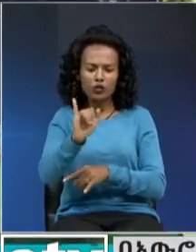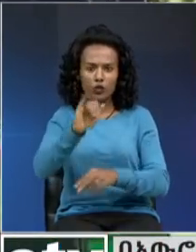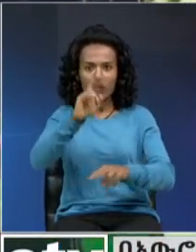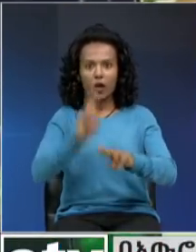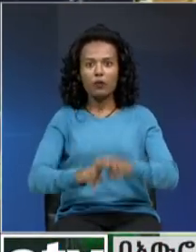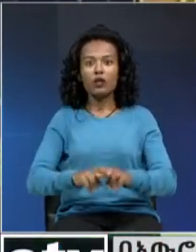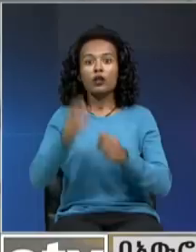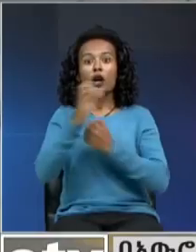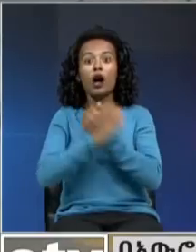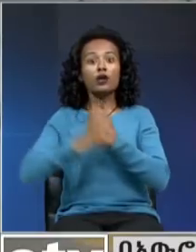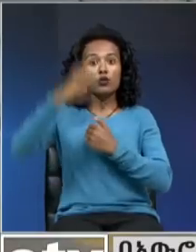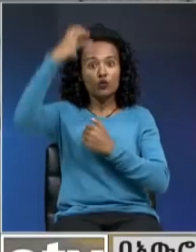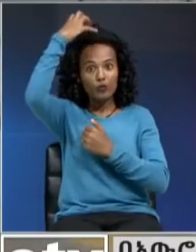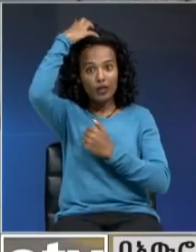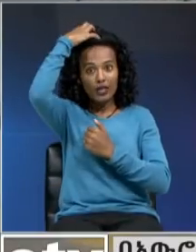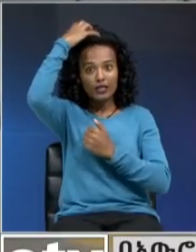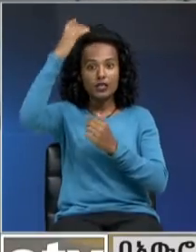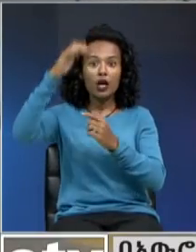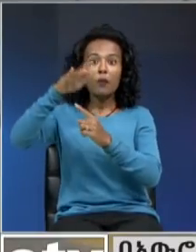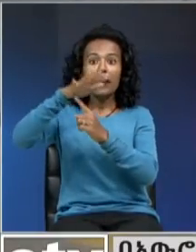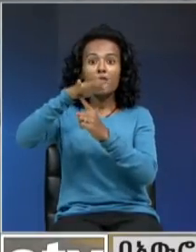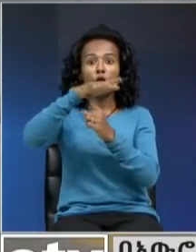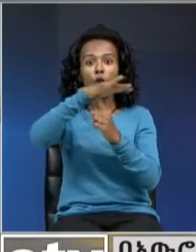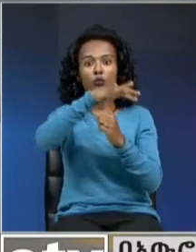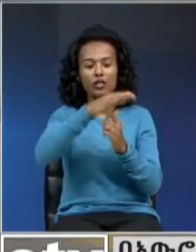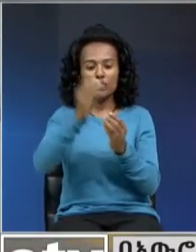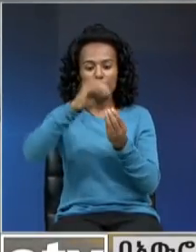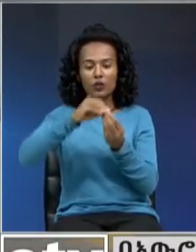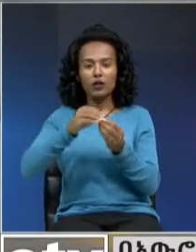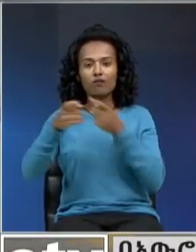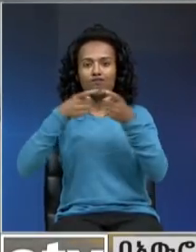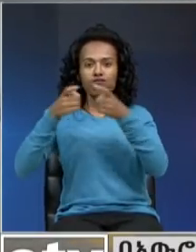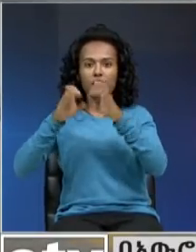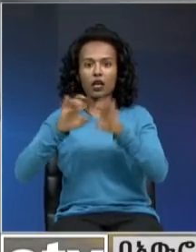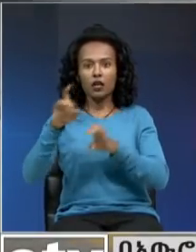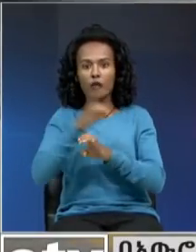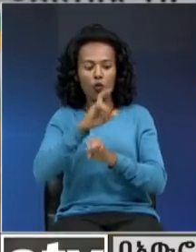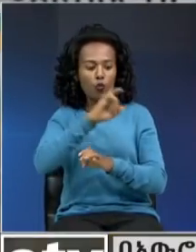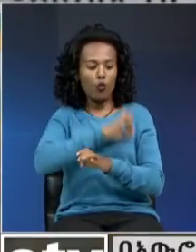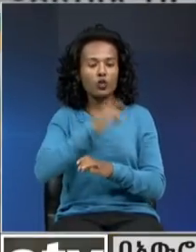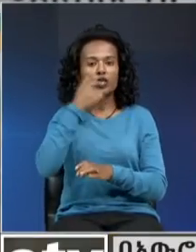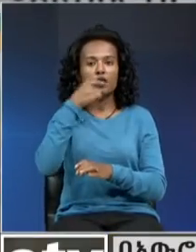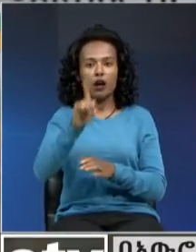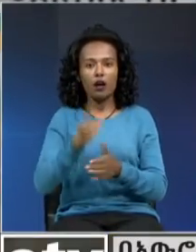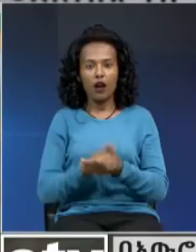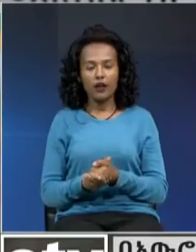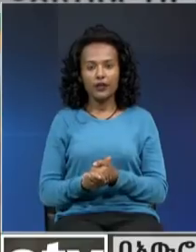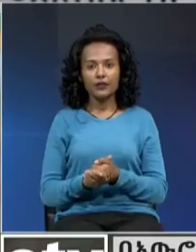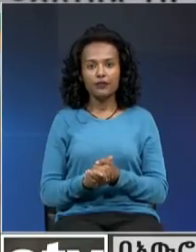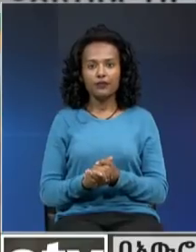መቀመጣቸውን የሀገሪቱ መንግስት በሄሊኮፕተር ጭምር ቁጥጥር እያደረገ መሆኑን ፖሊስ ይናገራል።